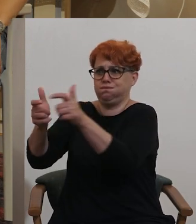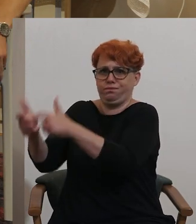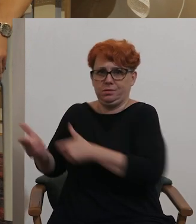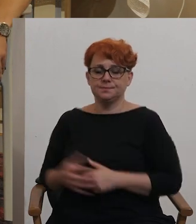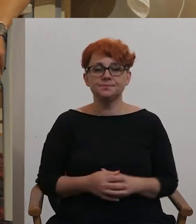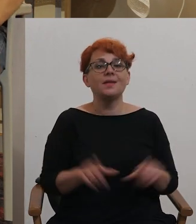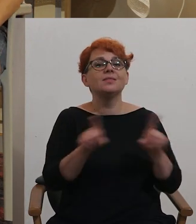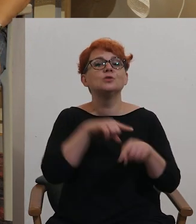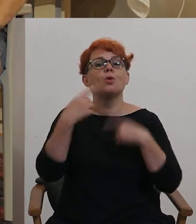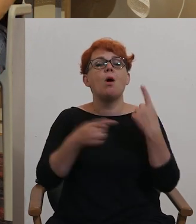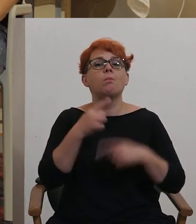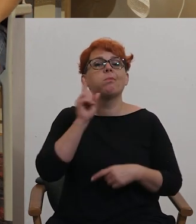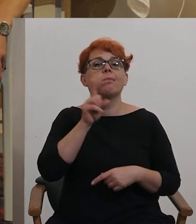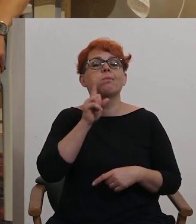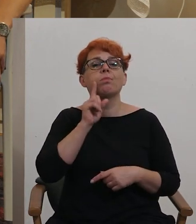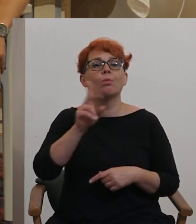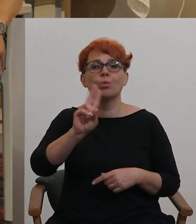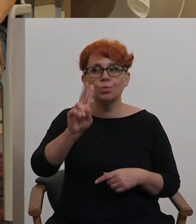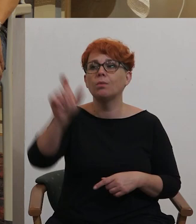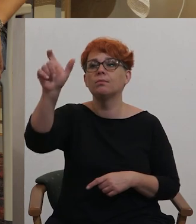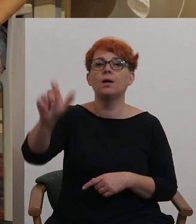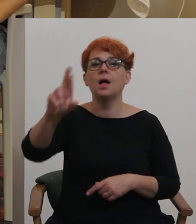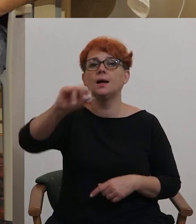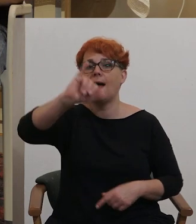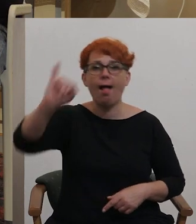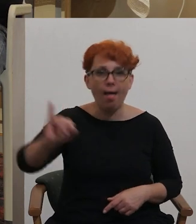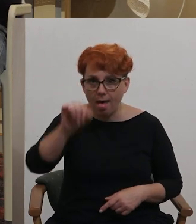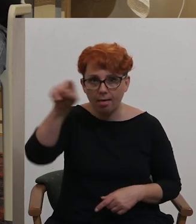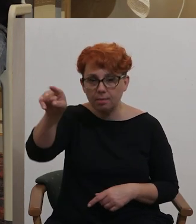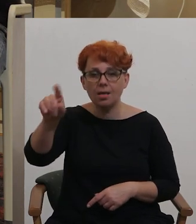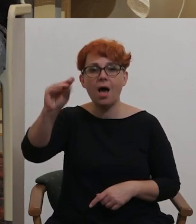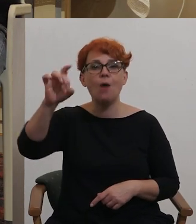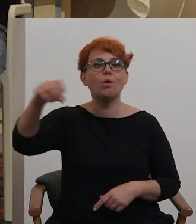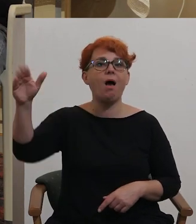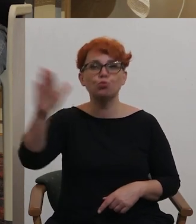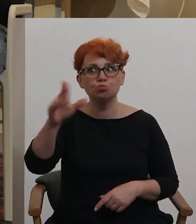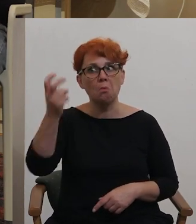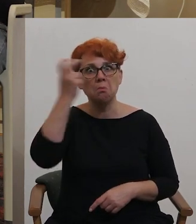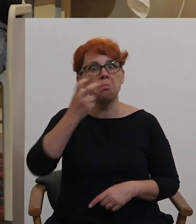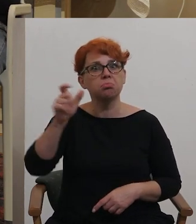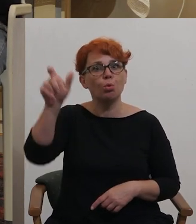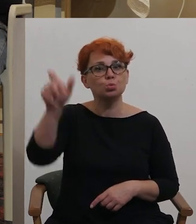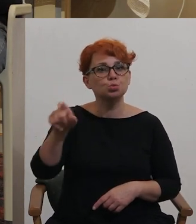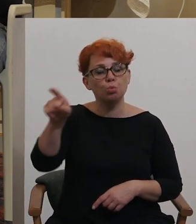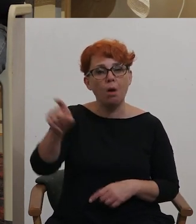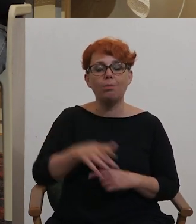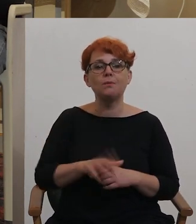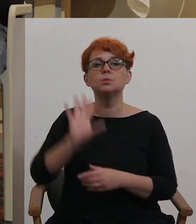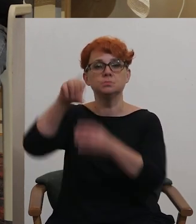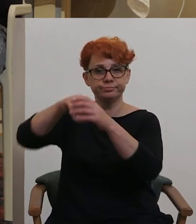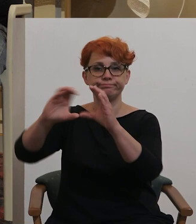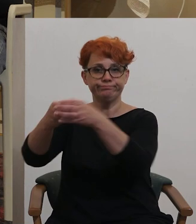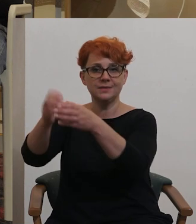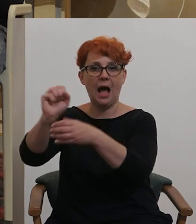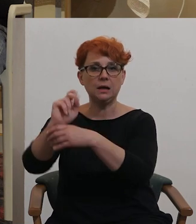Przywołam jeszcze pana weterana Andrzeja Reja, który też bardzo ciekawa postać, który akowiec,